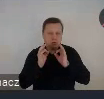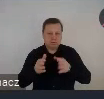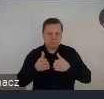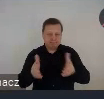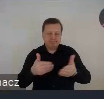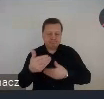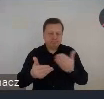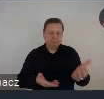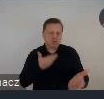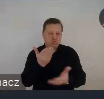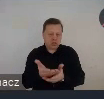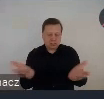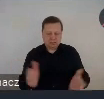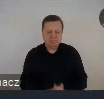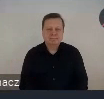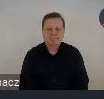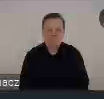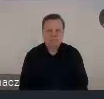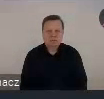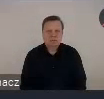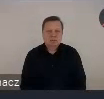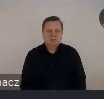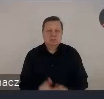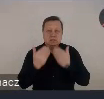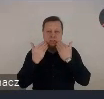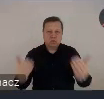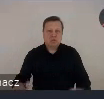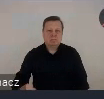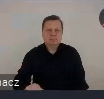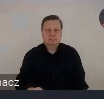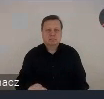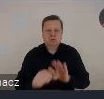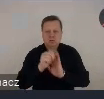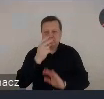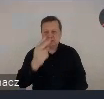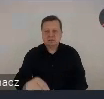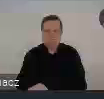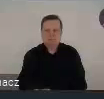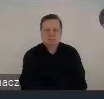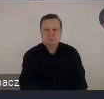w Państwa działaniach. Dziękuję bardzo. Do widzenia.